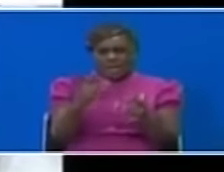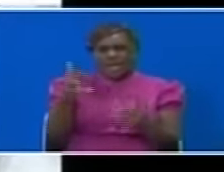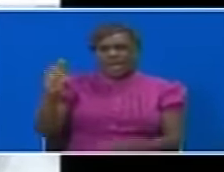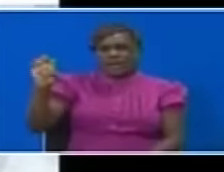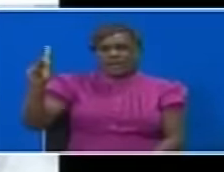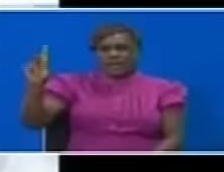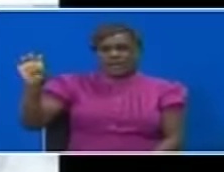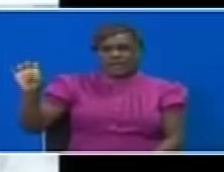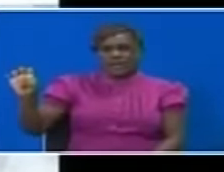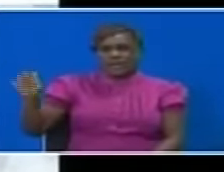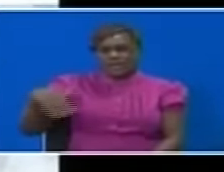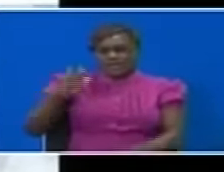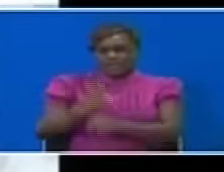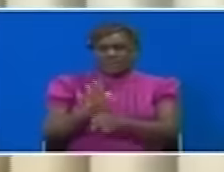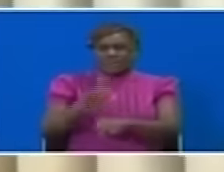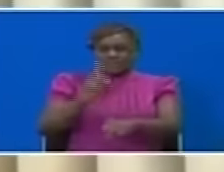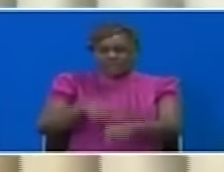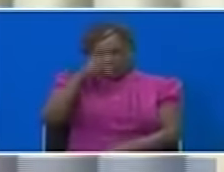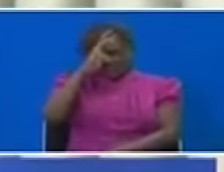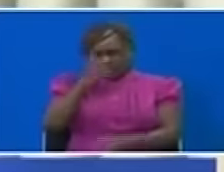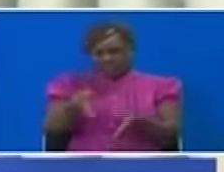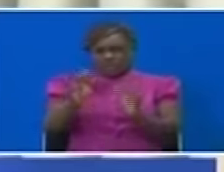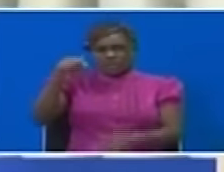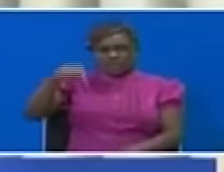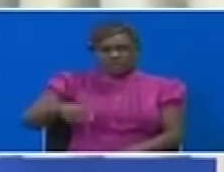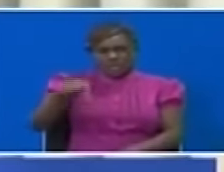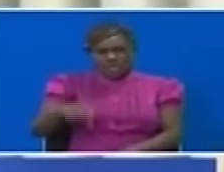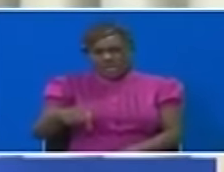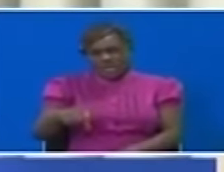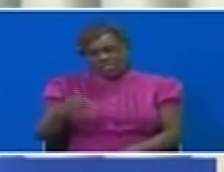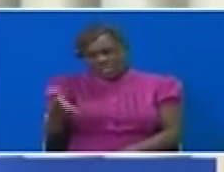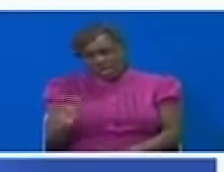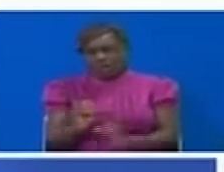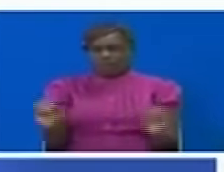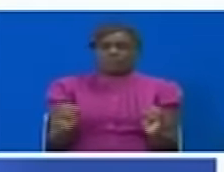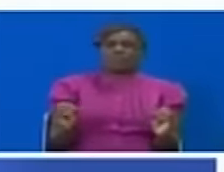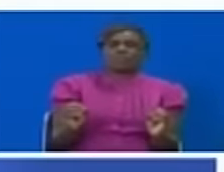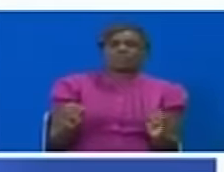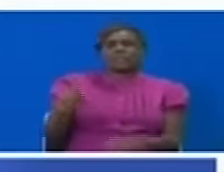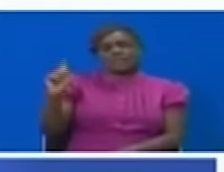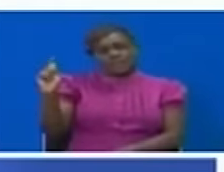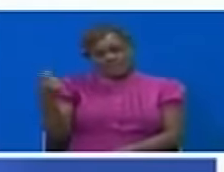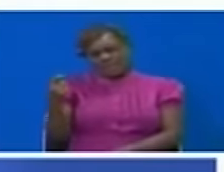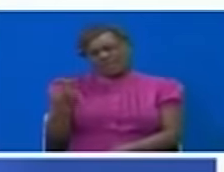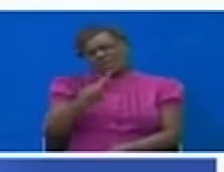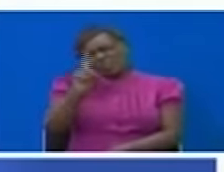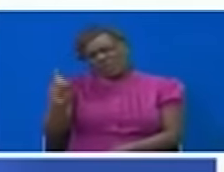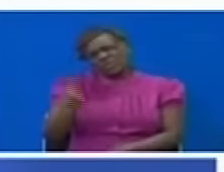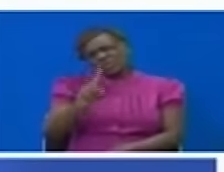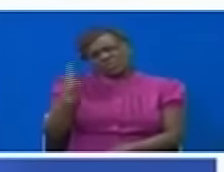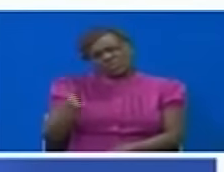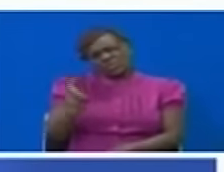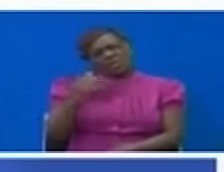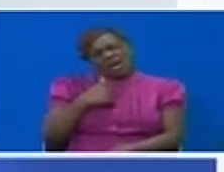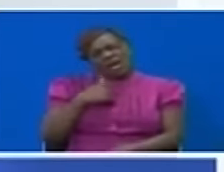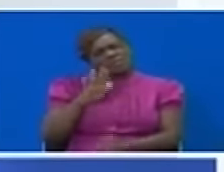hali waipitiayo kila mara maafisa hawa. Leo una mwenzako, kesho hayupo. Wakenya wakijiuliza maswali kuhusu